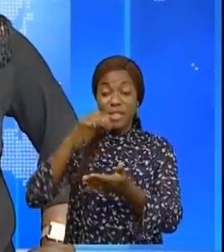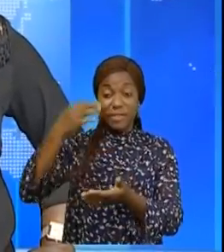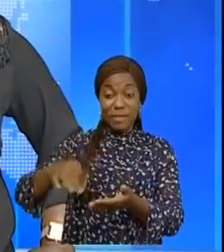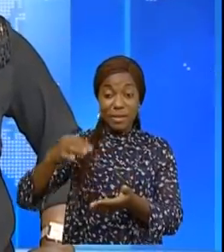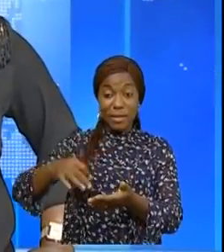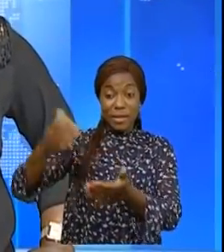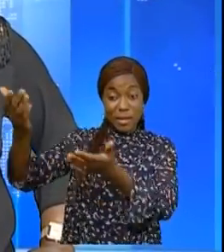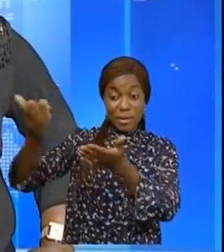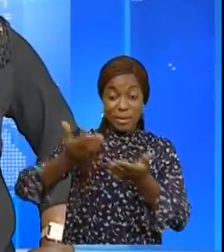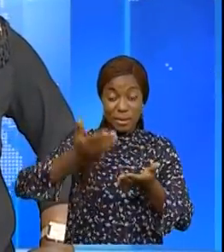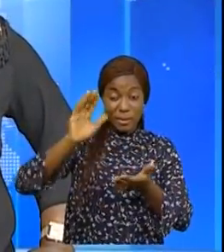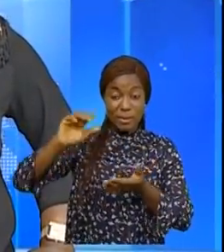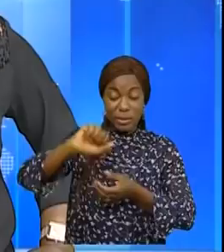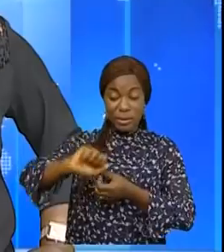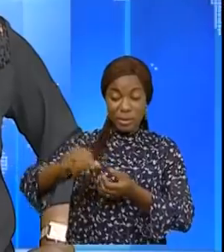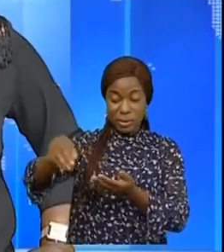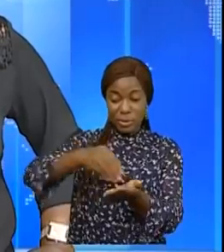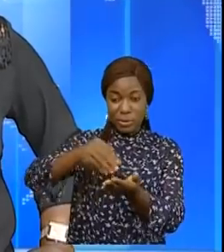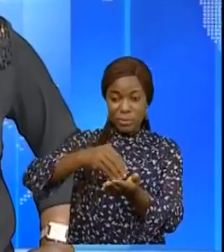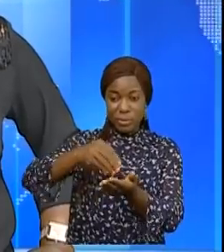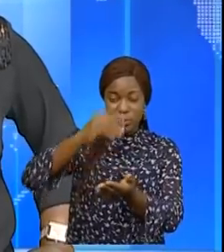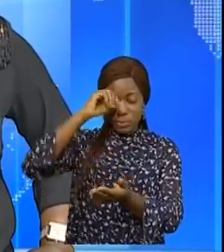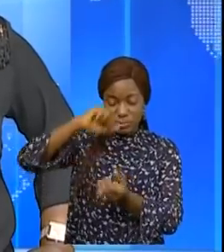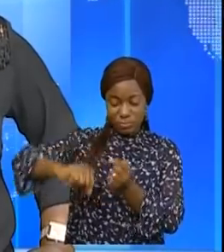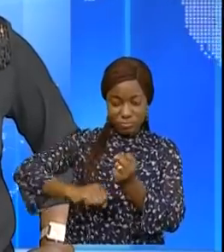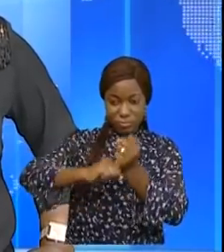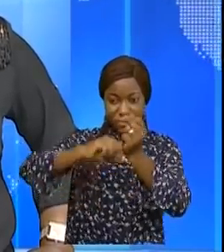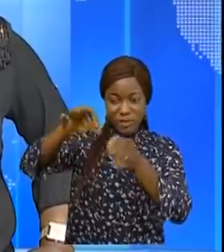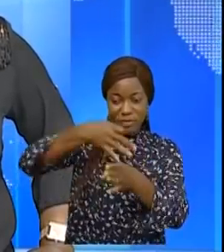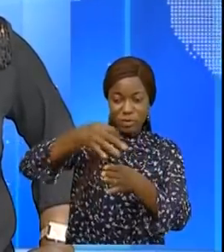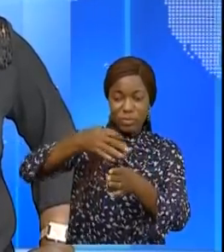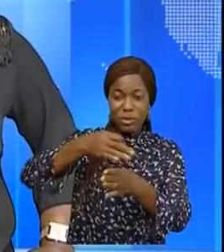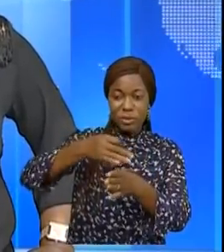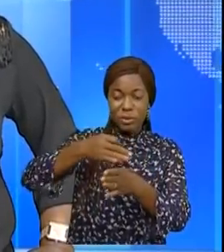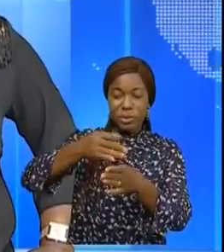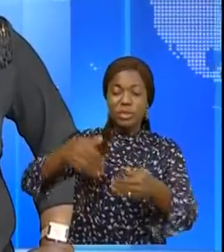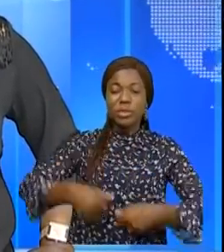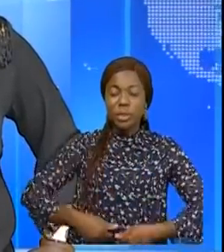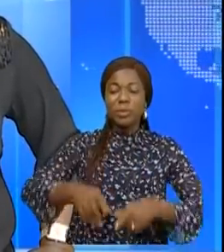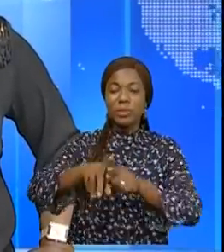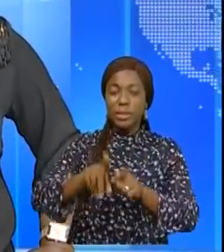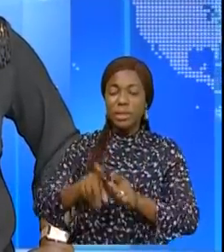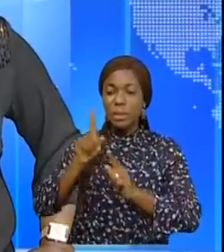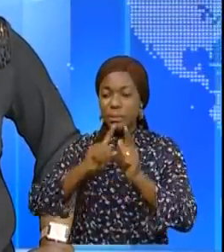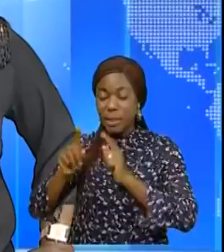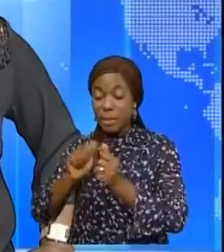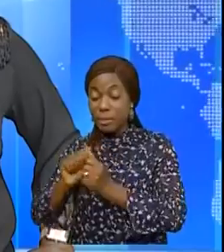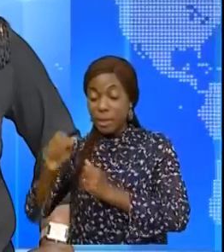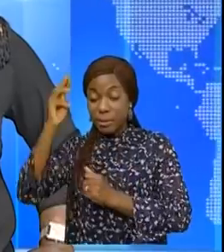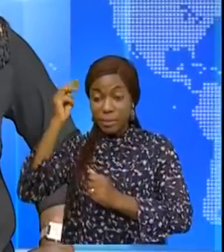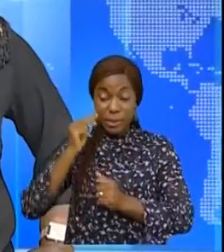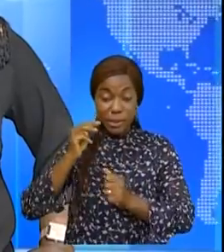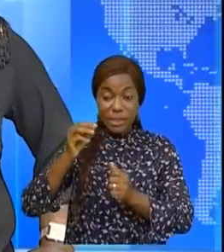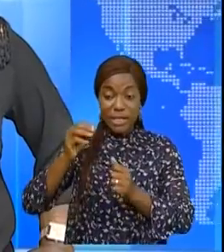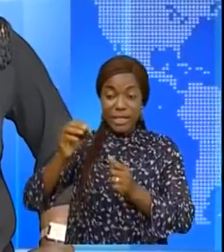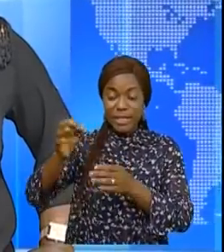apporte sa contribution dans la formation des jeunes et autres. La déléguée générale de ce centre en a fait part au ministre de la Formation professionnelle qui a